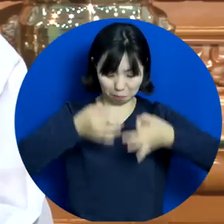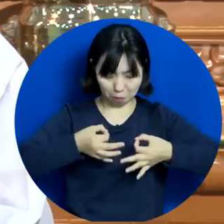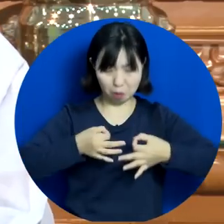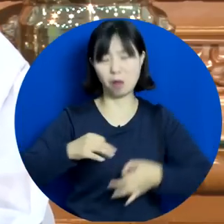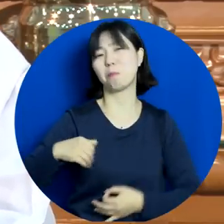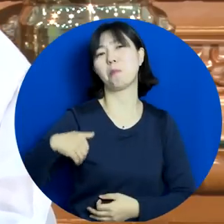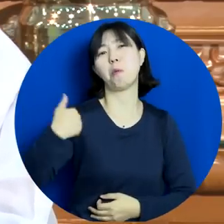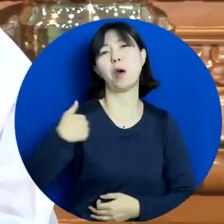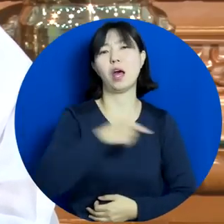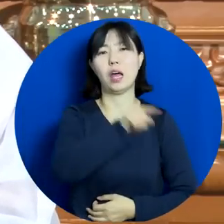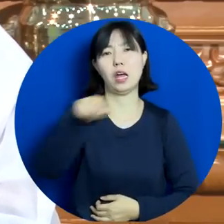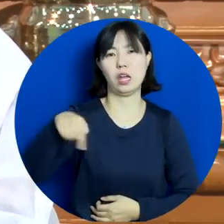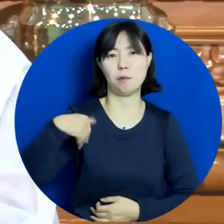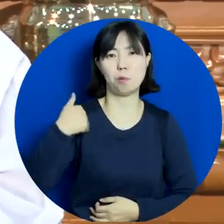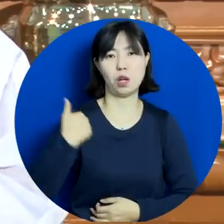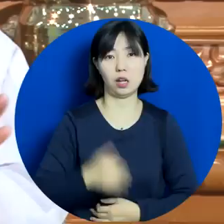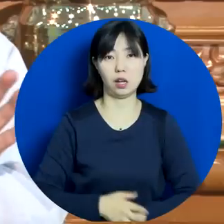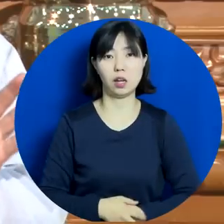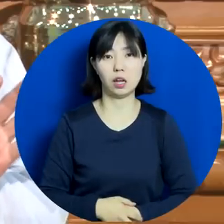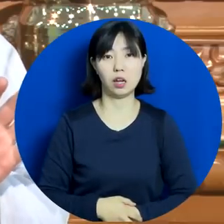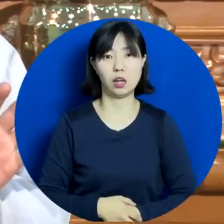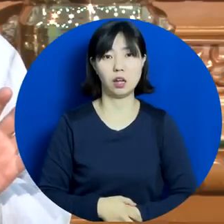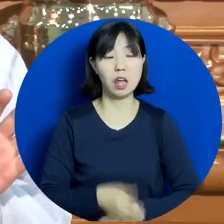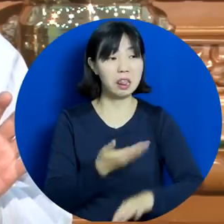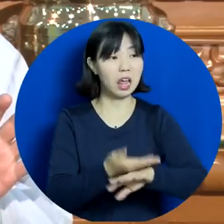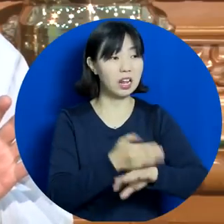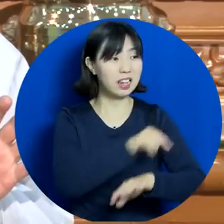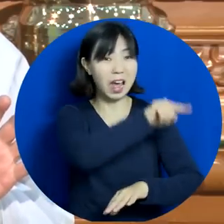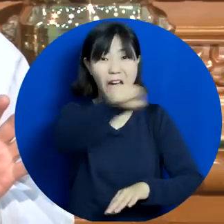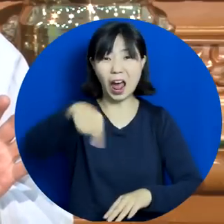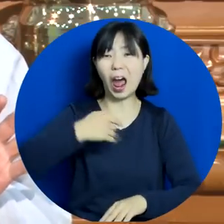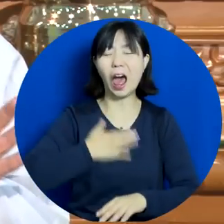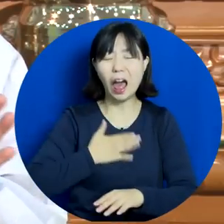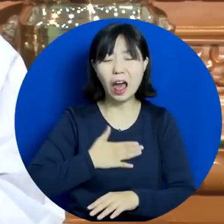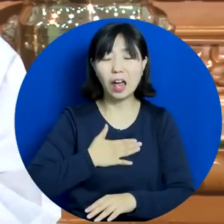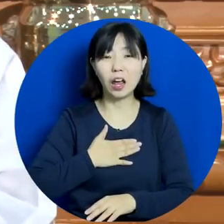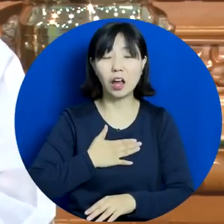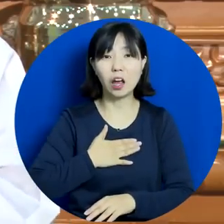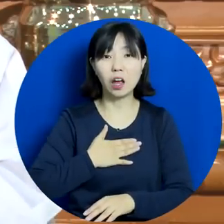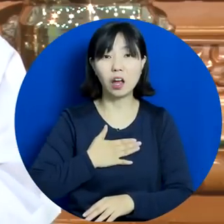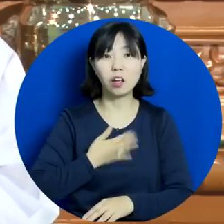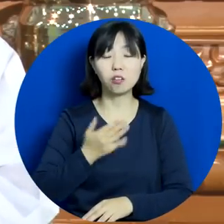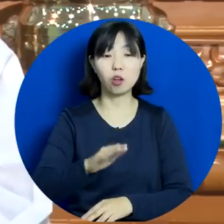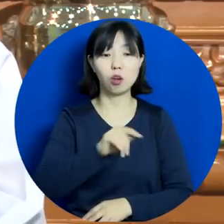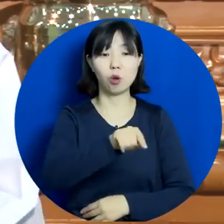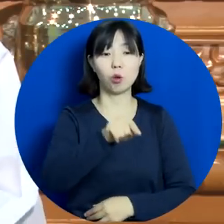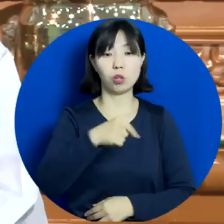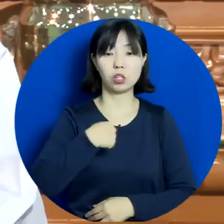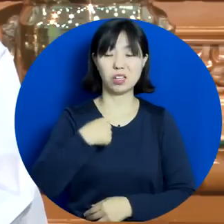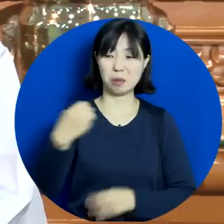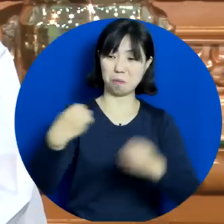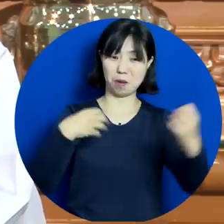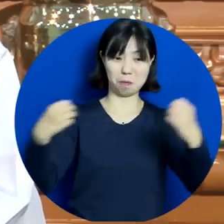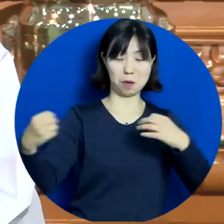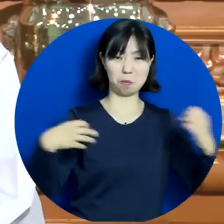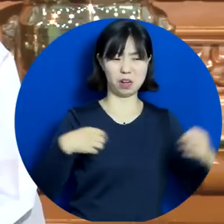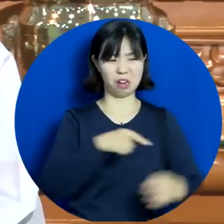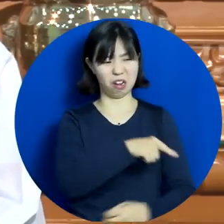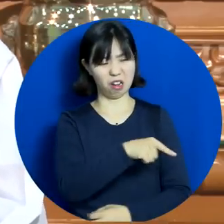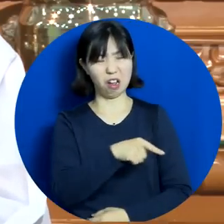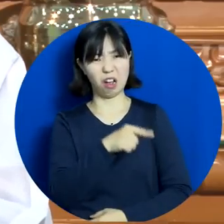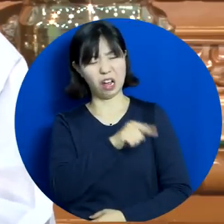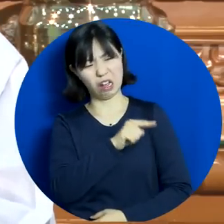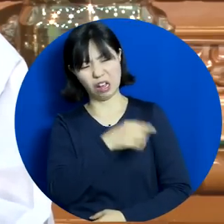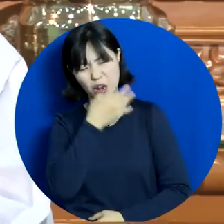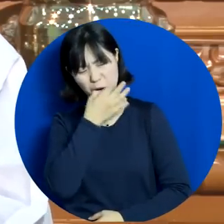모릅니다. 다른 사람 다 알아요. 모든 사람이 다 그 사람 하면 아이고 그